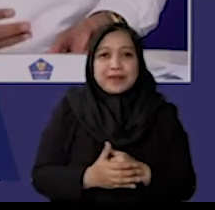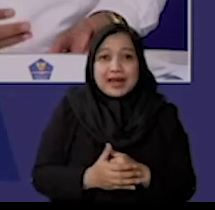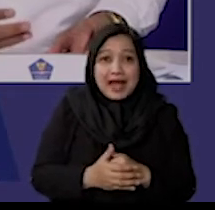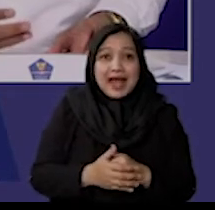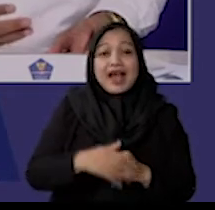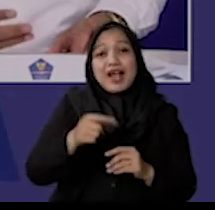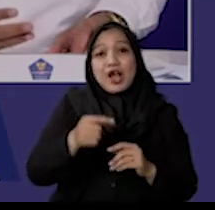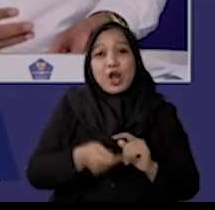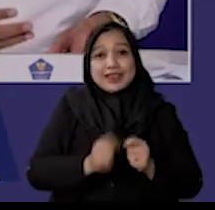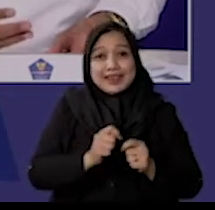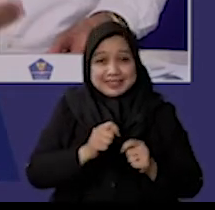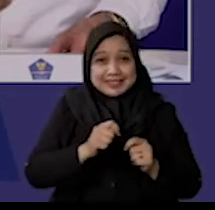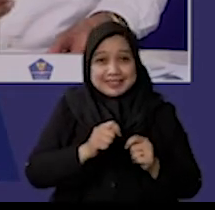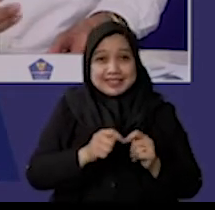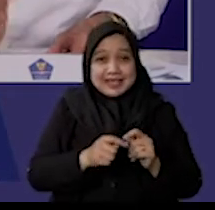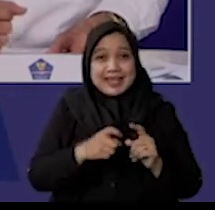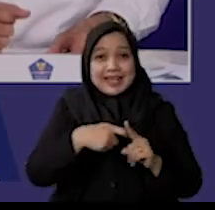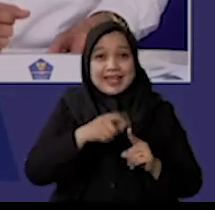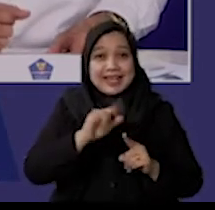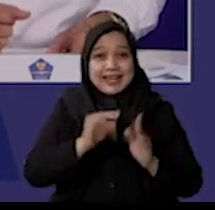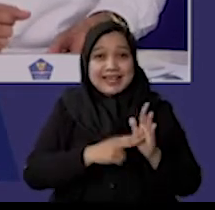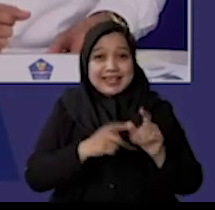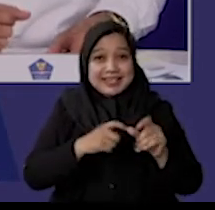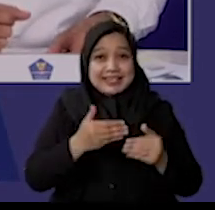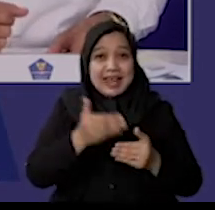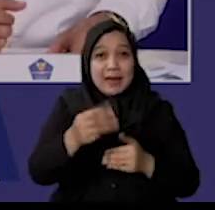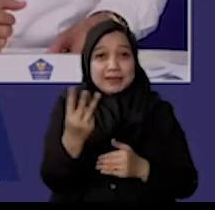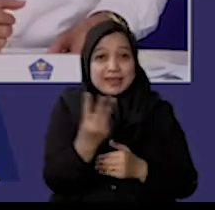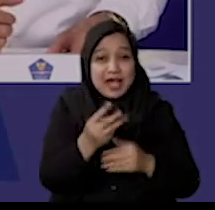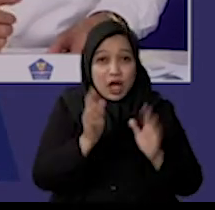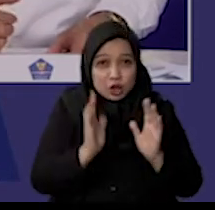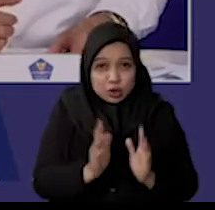uji klinis fase 3, masuk ke uji klinis